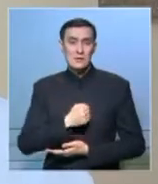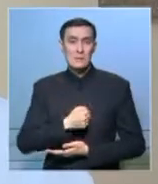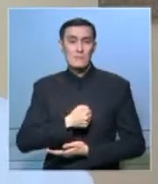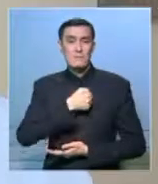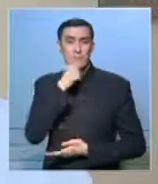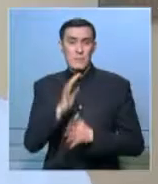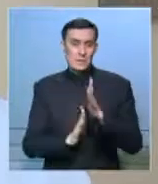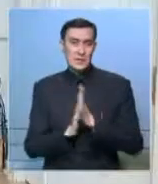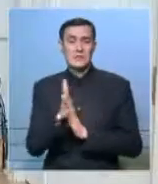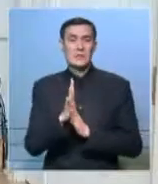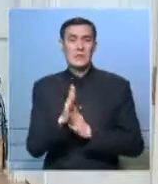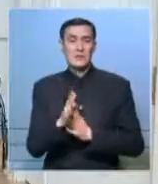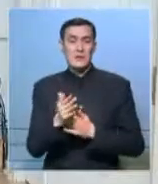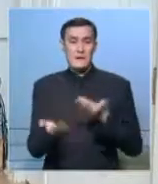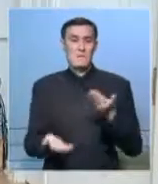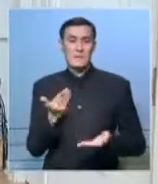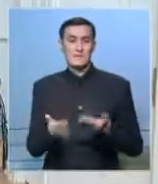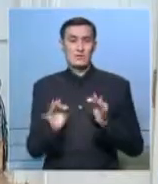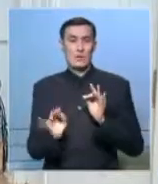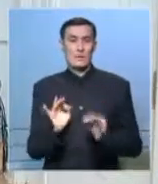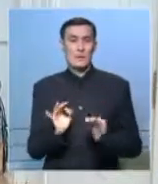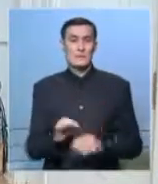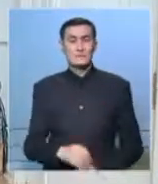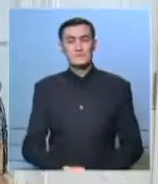подросли, набрали свой соответствующий вес.